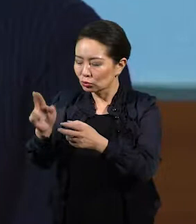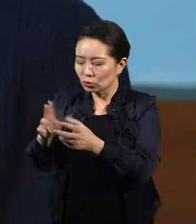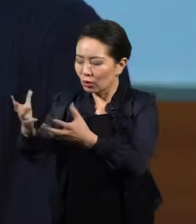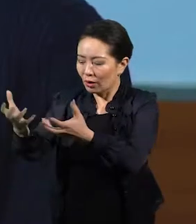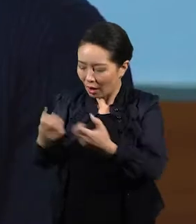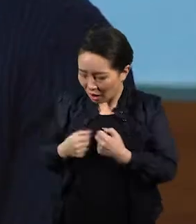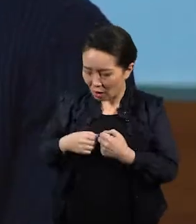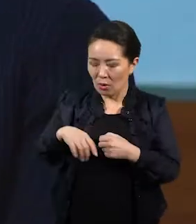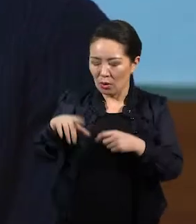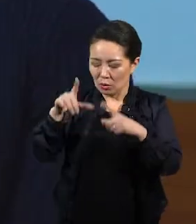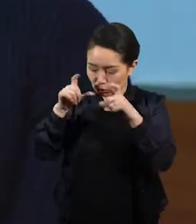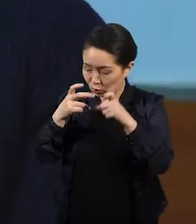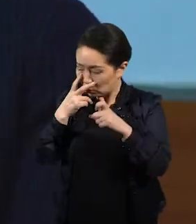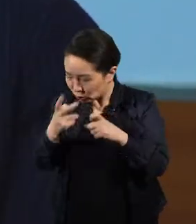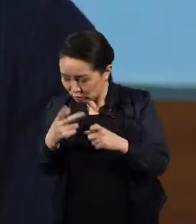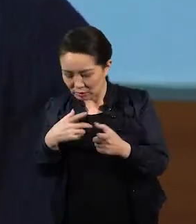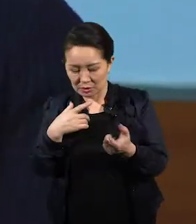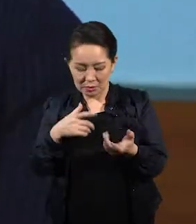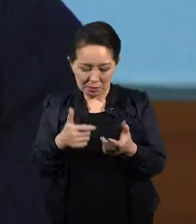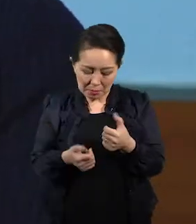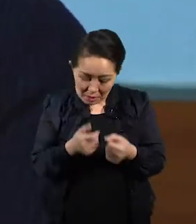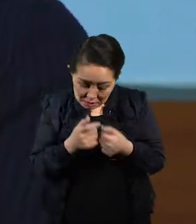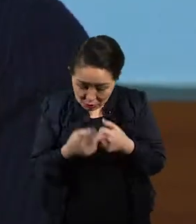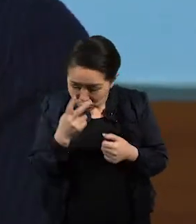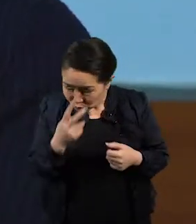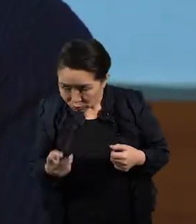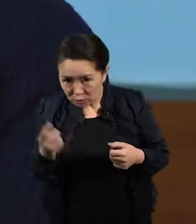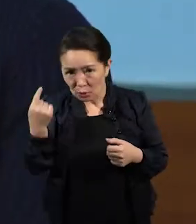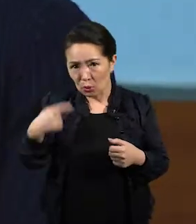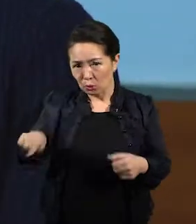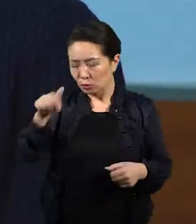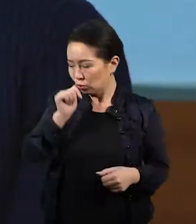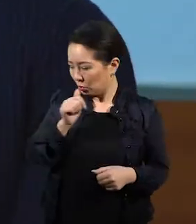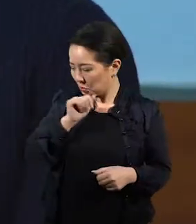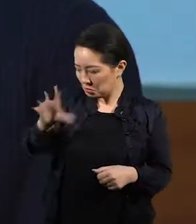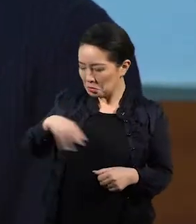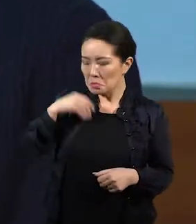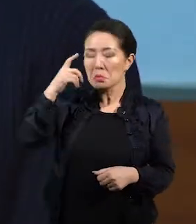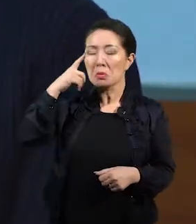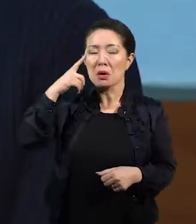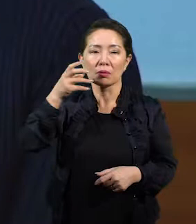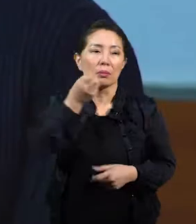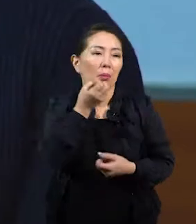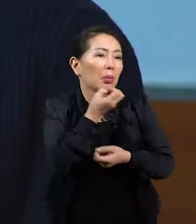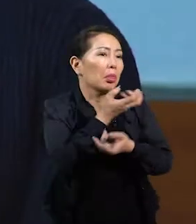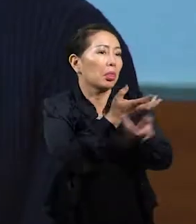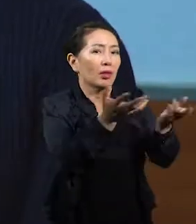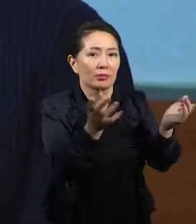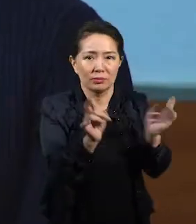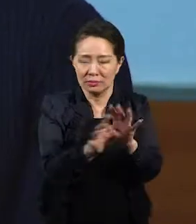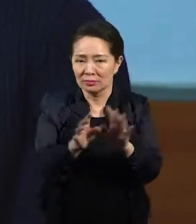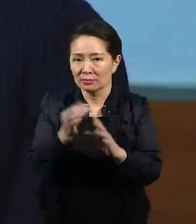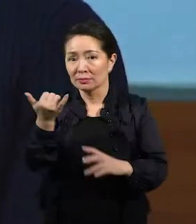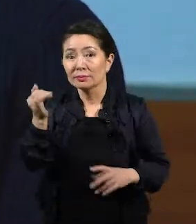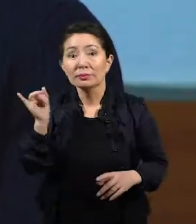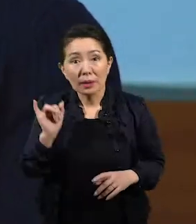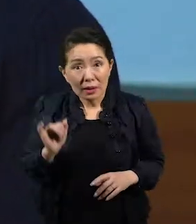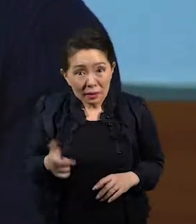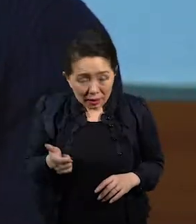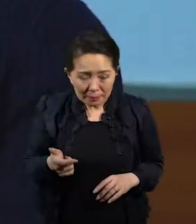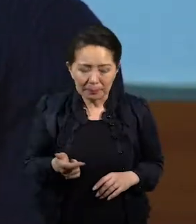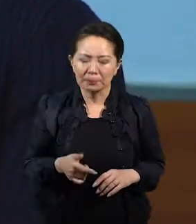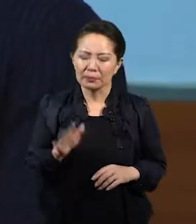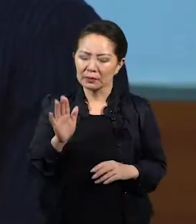үзэх, мессеж рүү норох, за ямарваа нэг тохиолдолд тэр нууцыг нь өөрөө мэдчихэд бусдад дамжуулах хүртэл тохиолдол гардаг. Жишээ нь бид